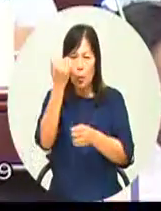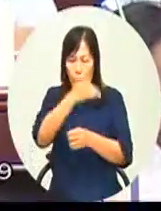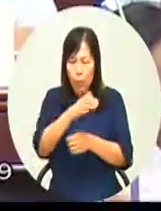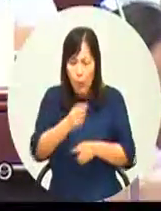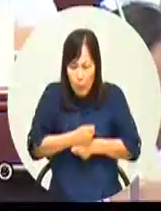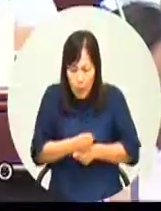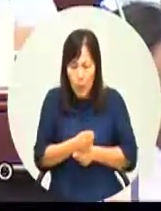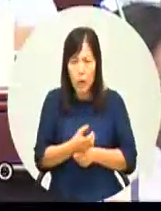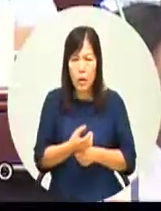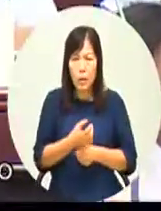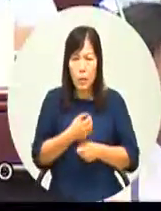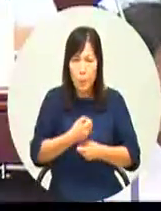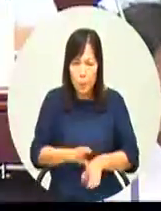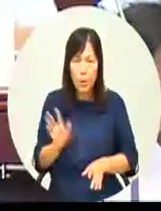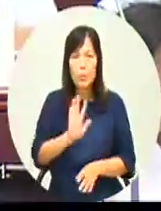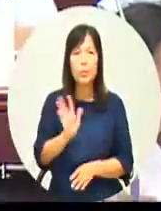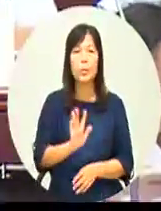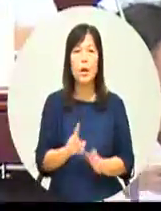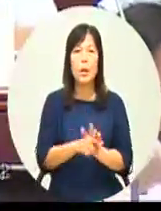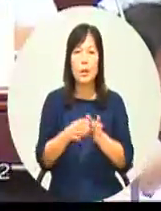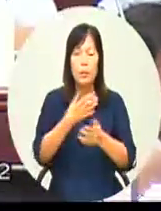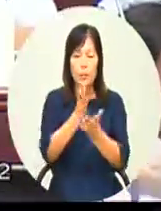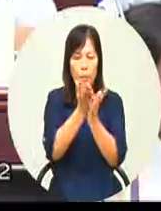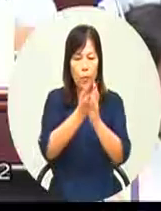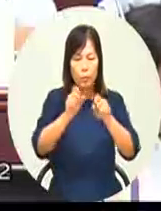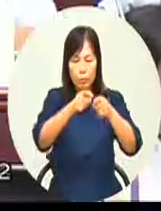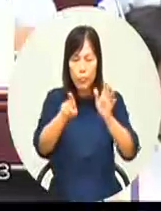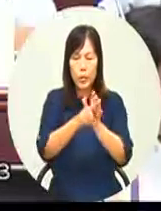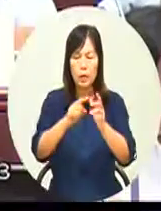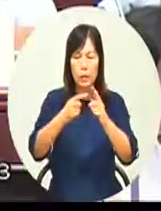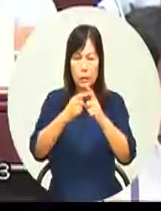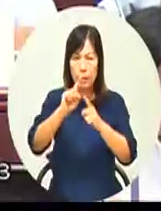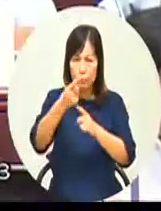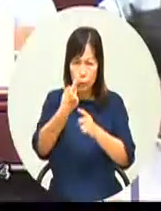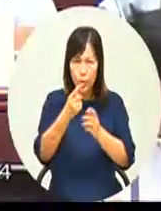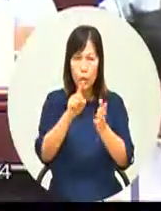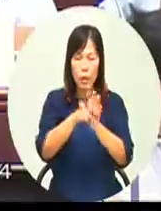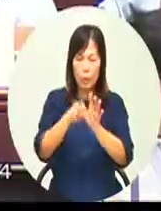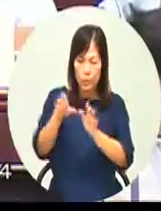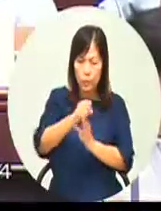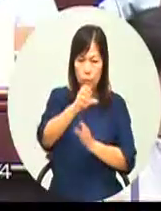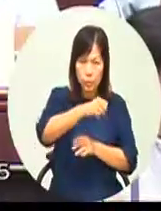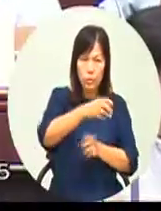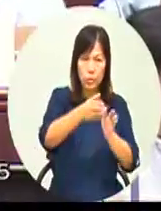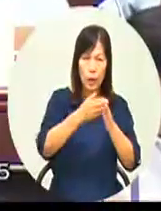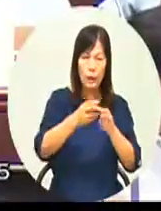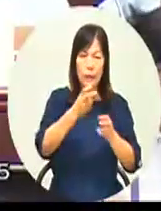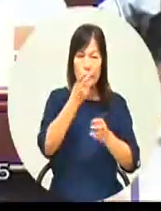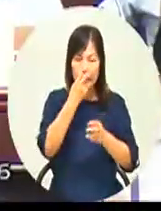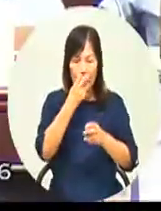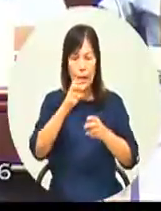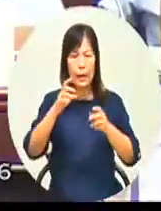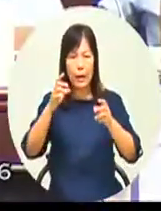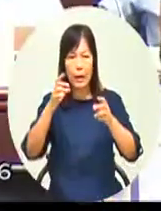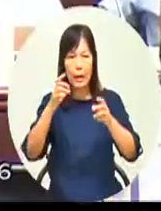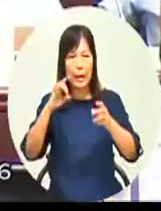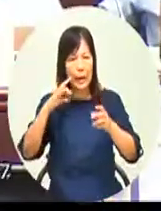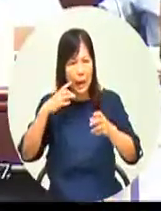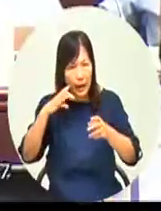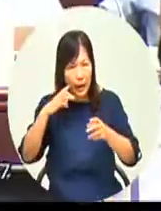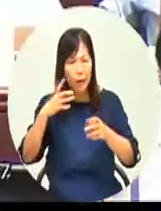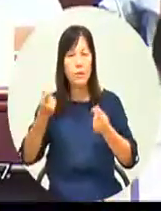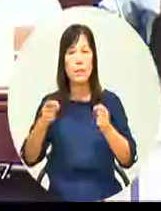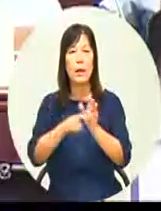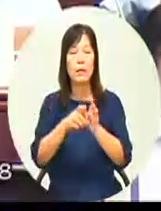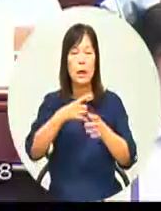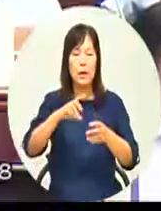其实我们应该要对于整个多元的客源的部分呢，哈，要去做一些争取。还有包括港澳，其实这几年来香港、